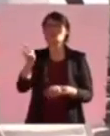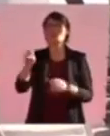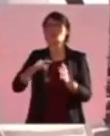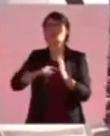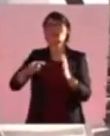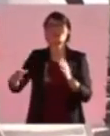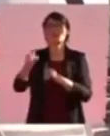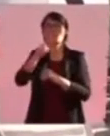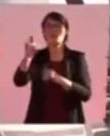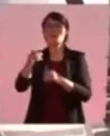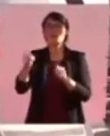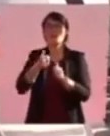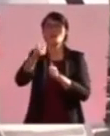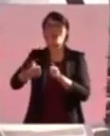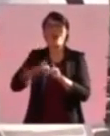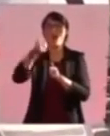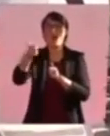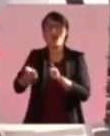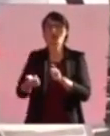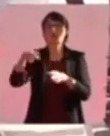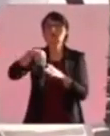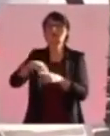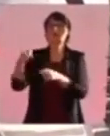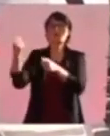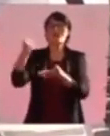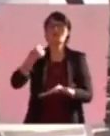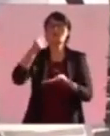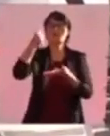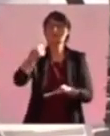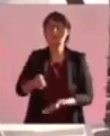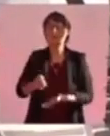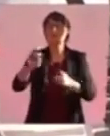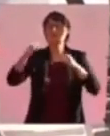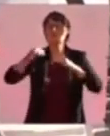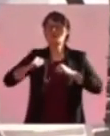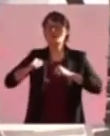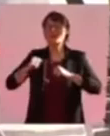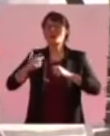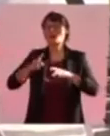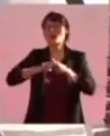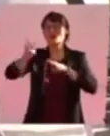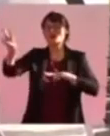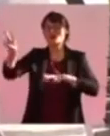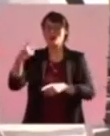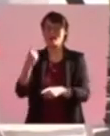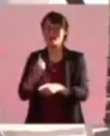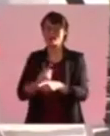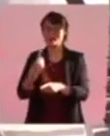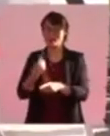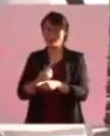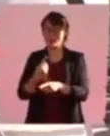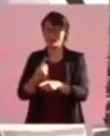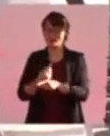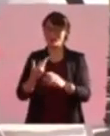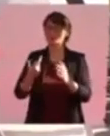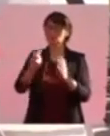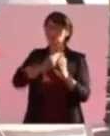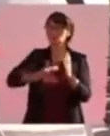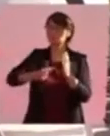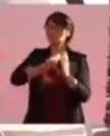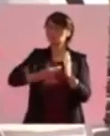nazionale il piano nazionale della prevenzione tra le altre cose valorizza all'interno delle cure primarie